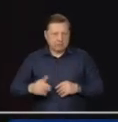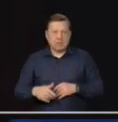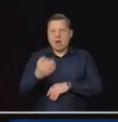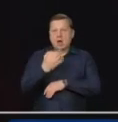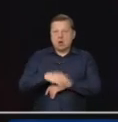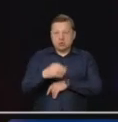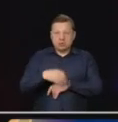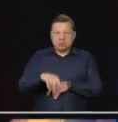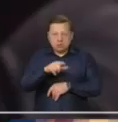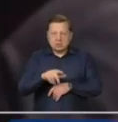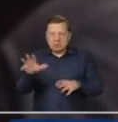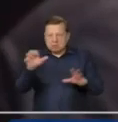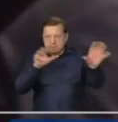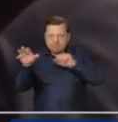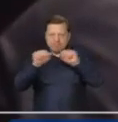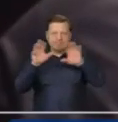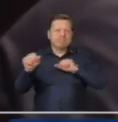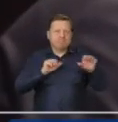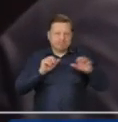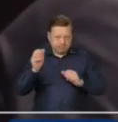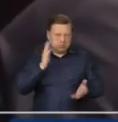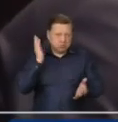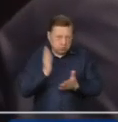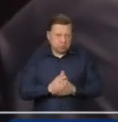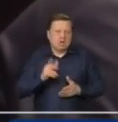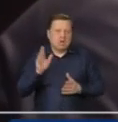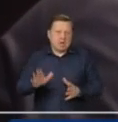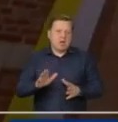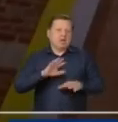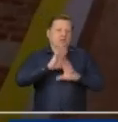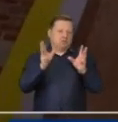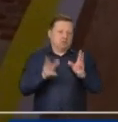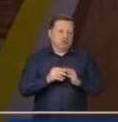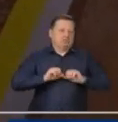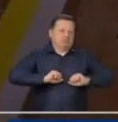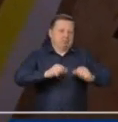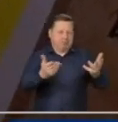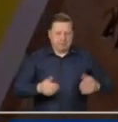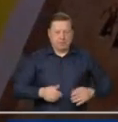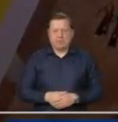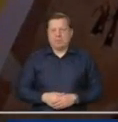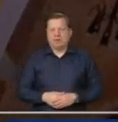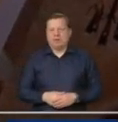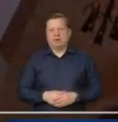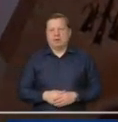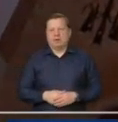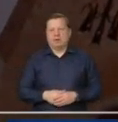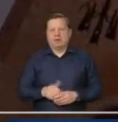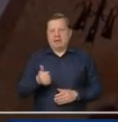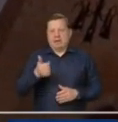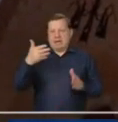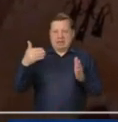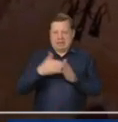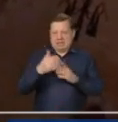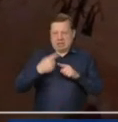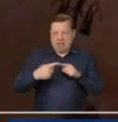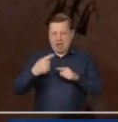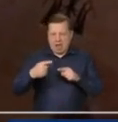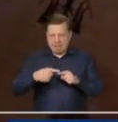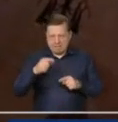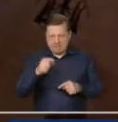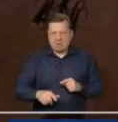każdą wskazówkę udzielaną przez mistrzów. Teraz wszystko to będą mogli wyśpiewać. Składają się z kilku tysięcy elementów, a żeby